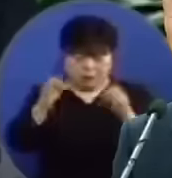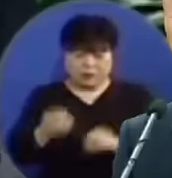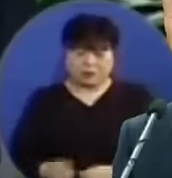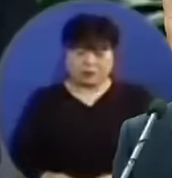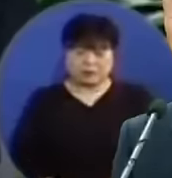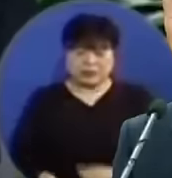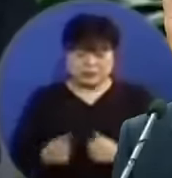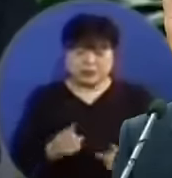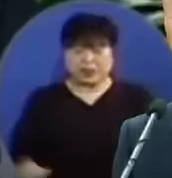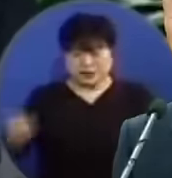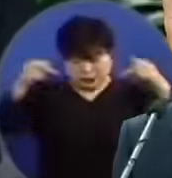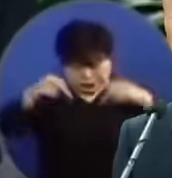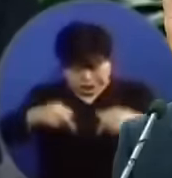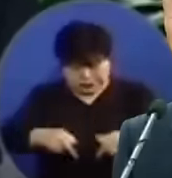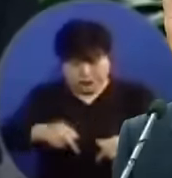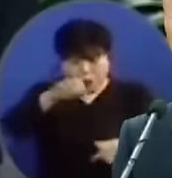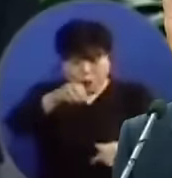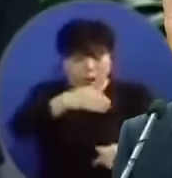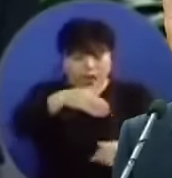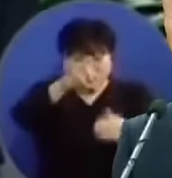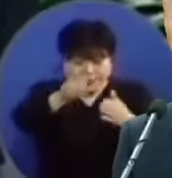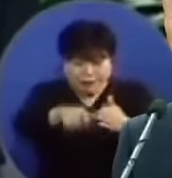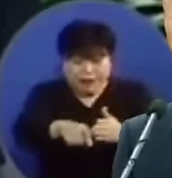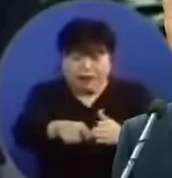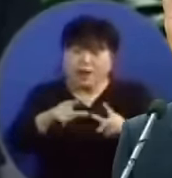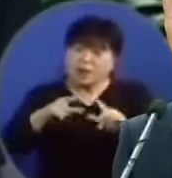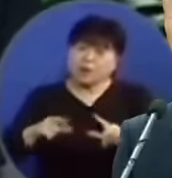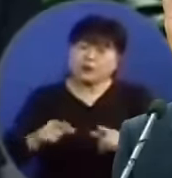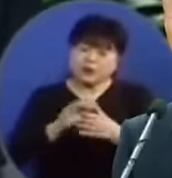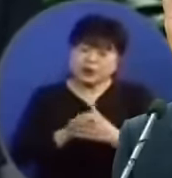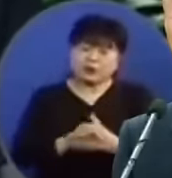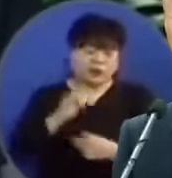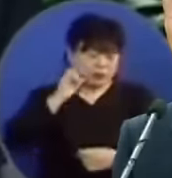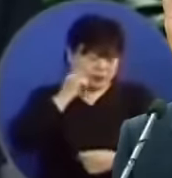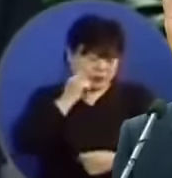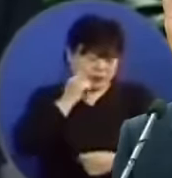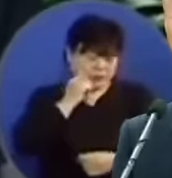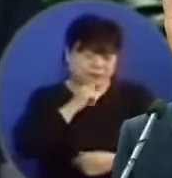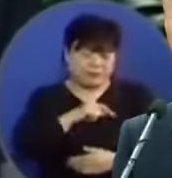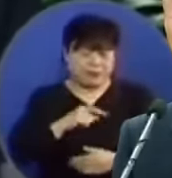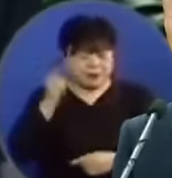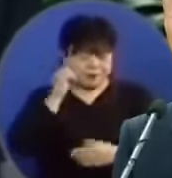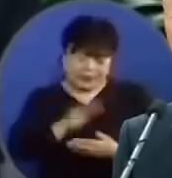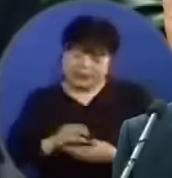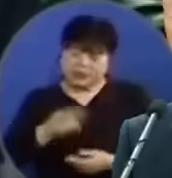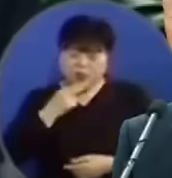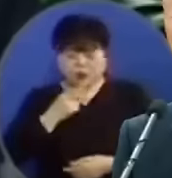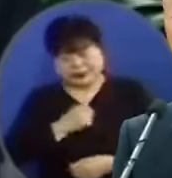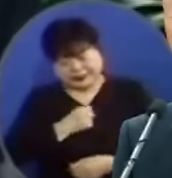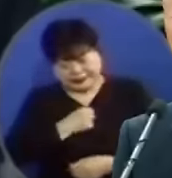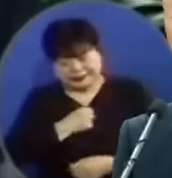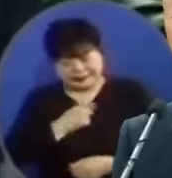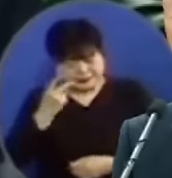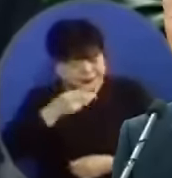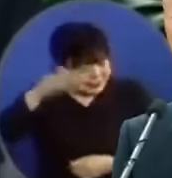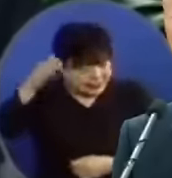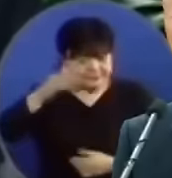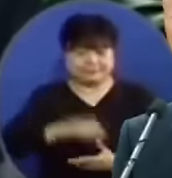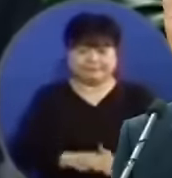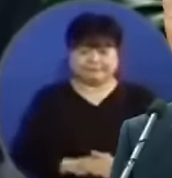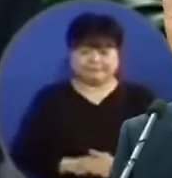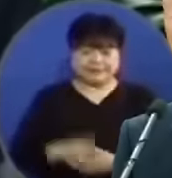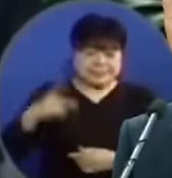음침한 골짜기를 지나서 내가 일반적인 기도를 할 때는 마음이 시원하지 않고 답답함으로 기도문에 들어가서